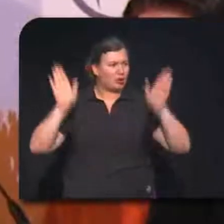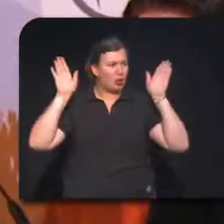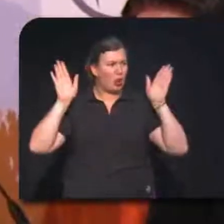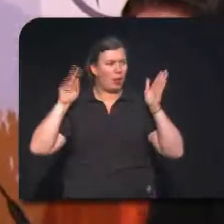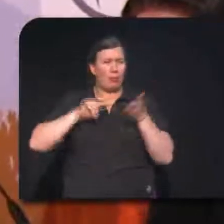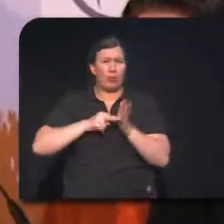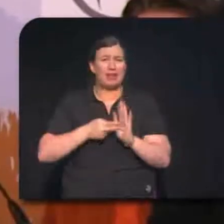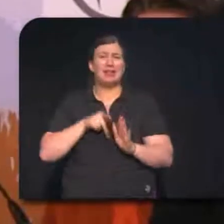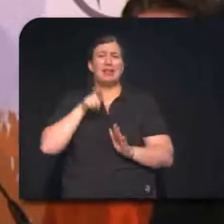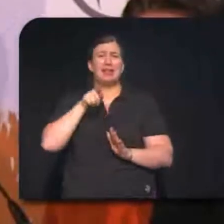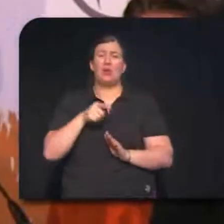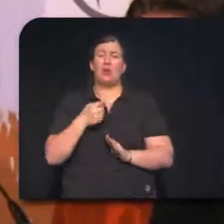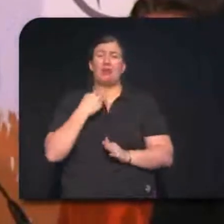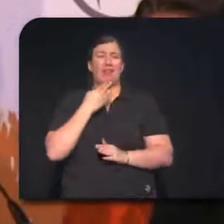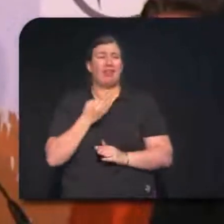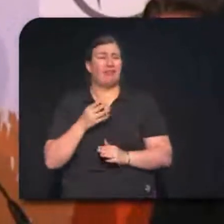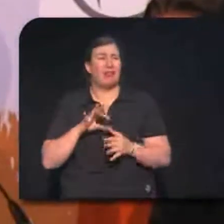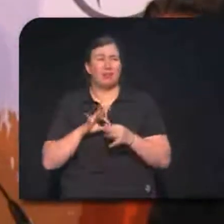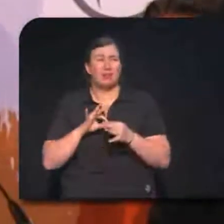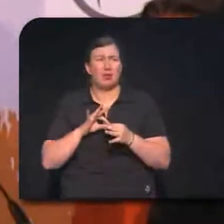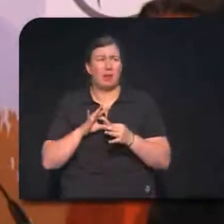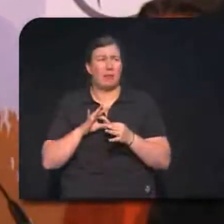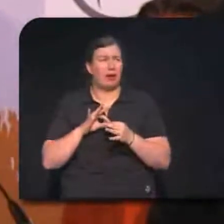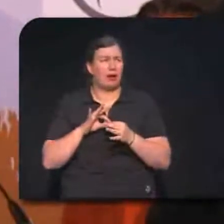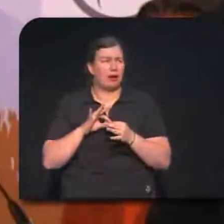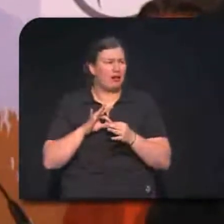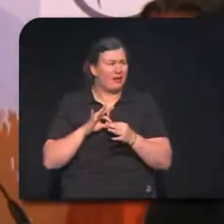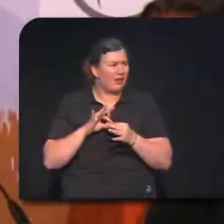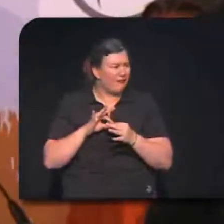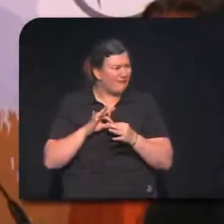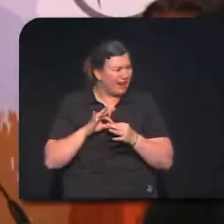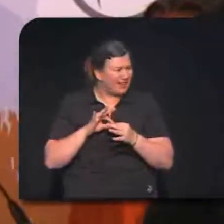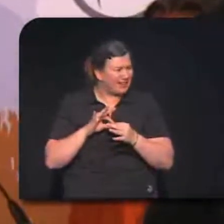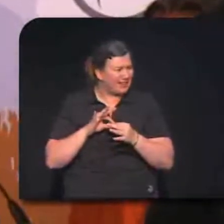dem finanziellen logistischen und ein Migration auch von alleine lassen Danke